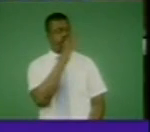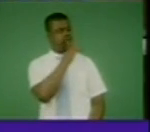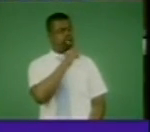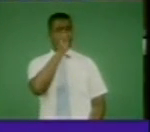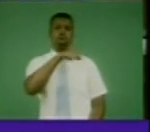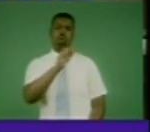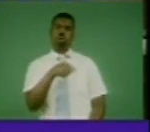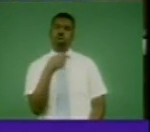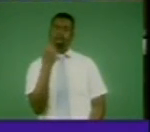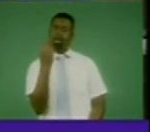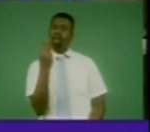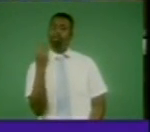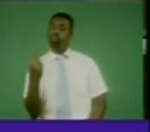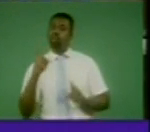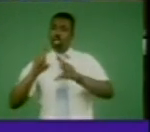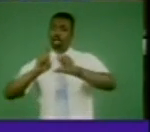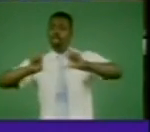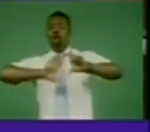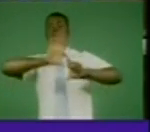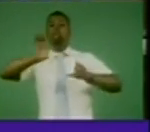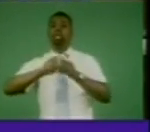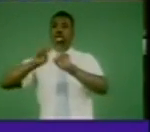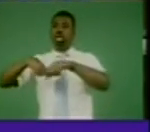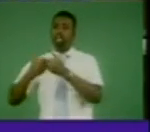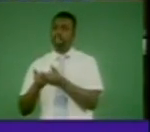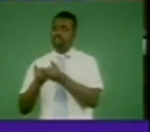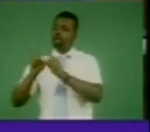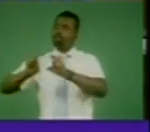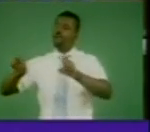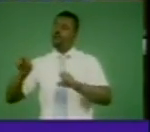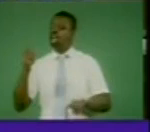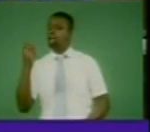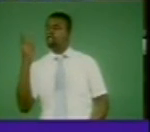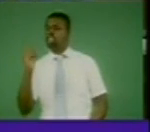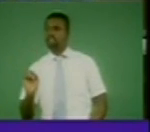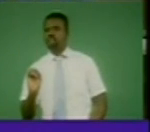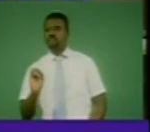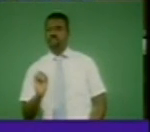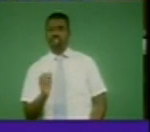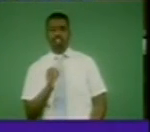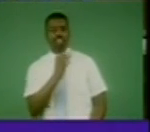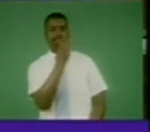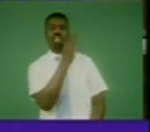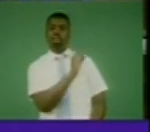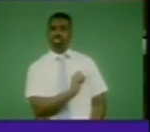zote, isipokuwa ibara ya 20 ilikuwa ina kura 30. Kura za siri hapana